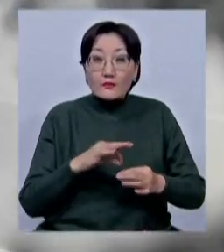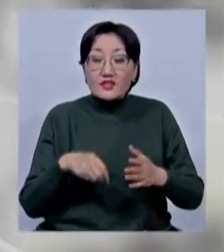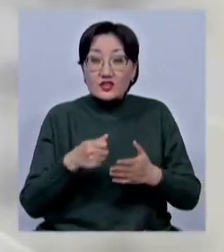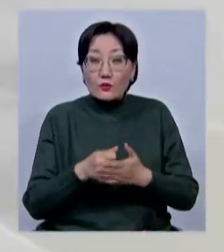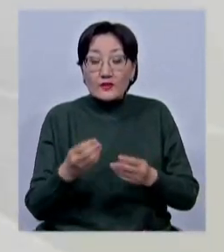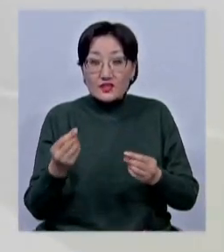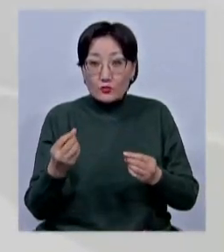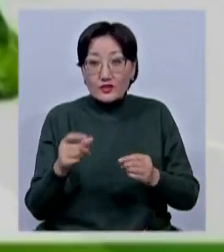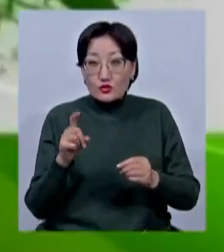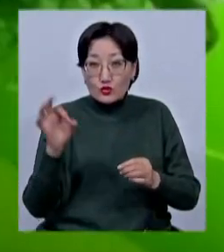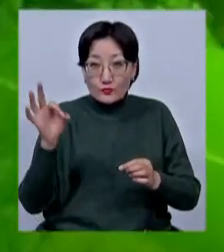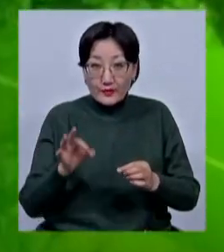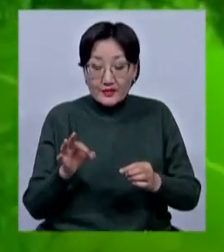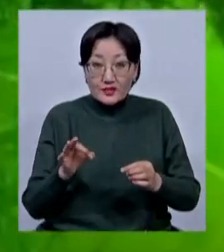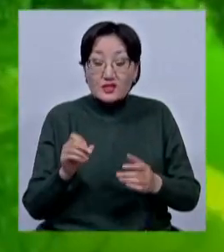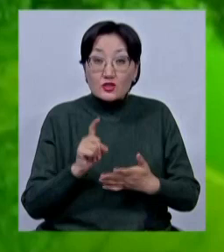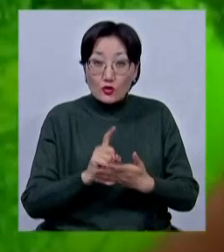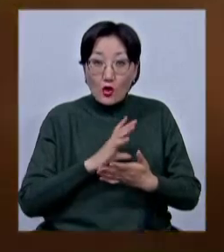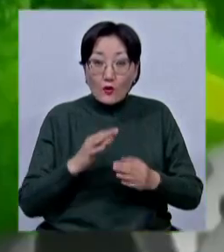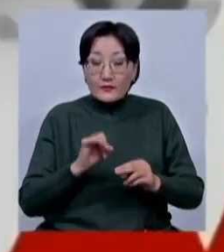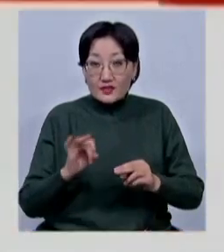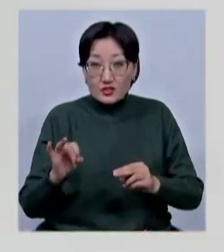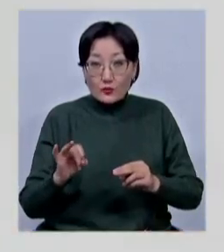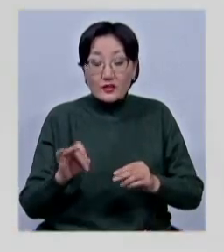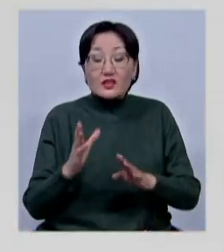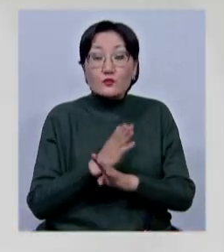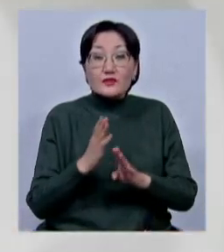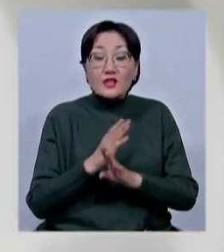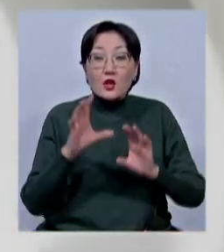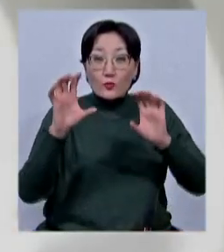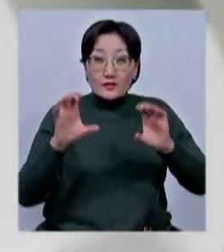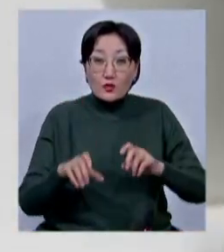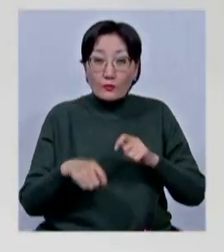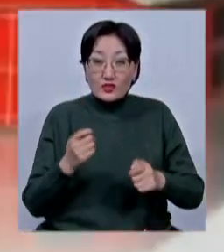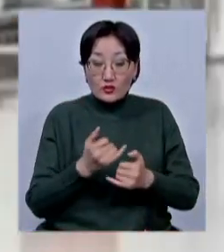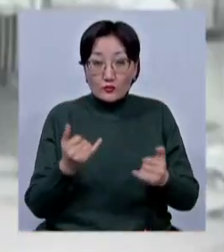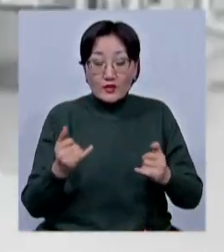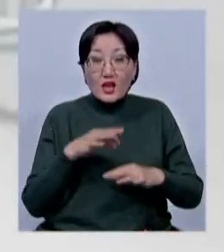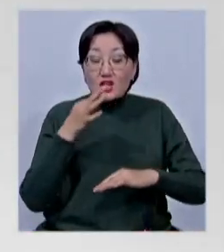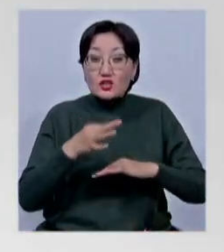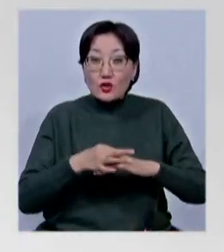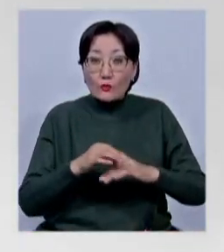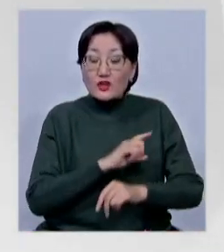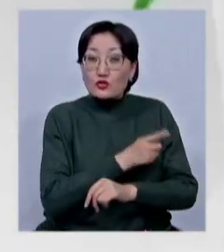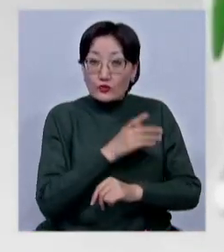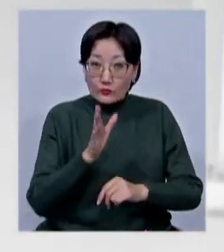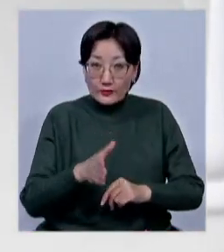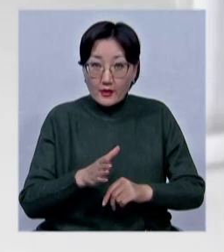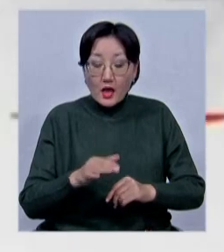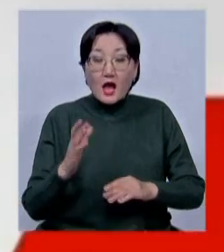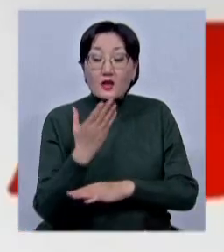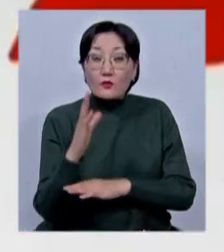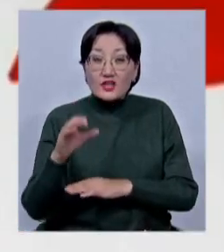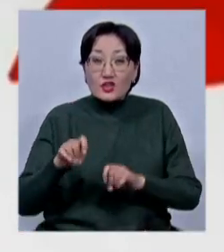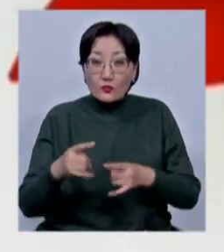төленетін төлемнің 100%-нан кем болмауы тиіс. Мұнымен қоса экологиялық заңнаманы бұзған үшін жауапкершілік күшейтіледі. Мәселен,